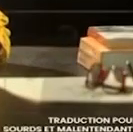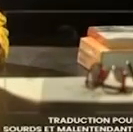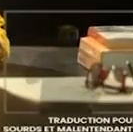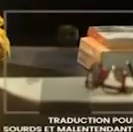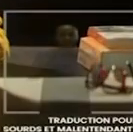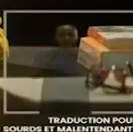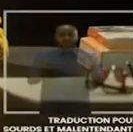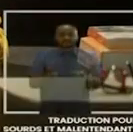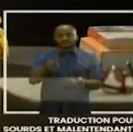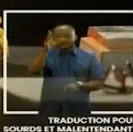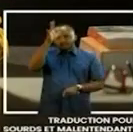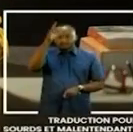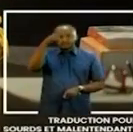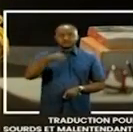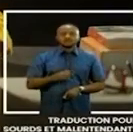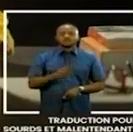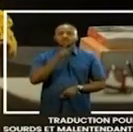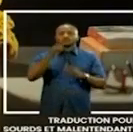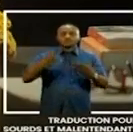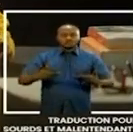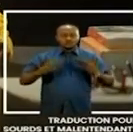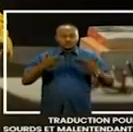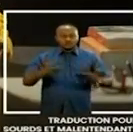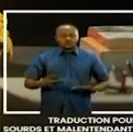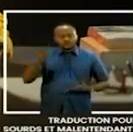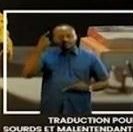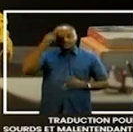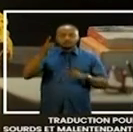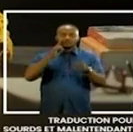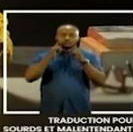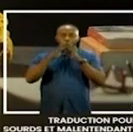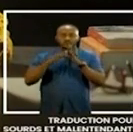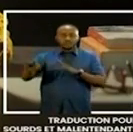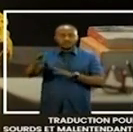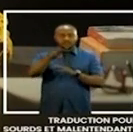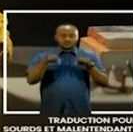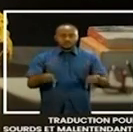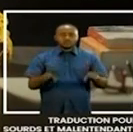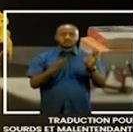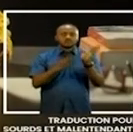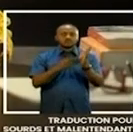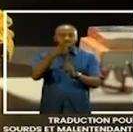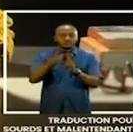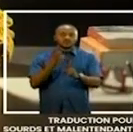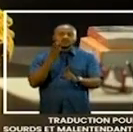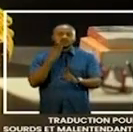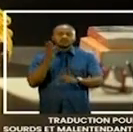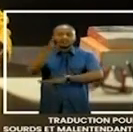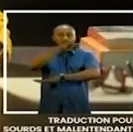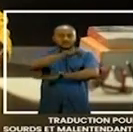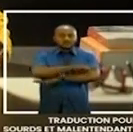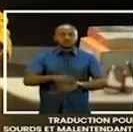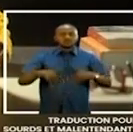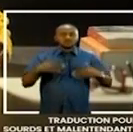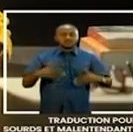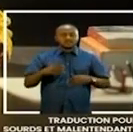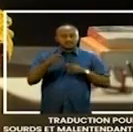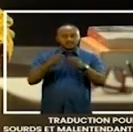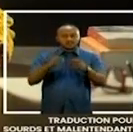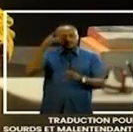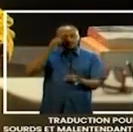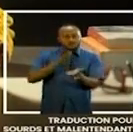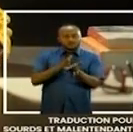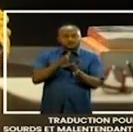Mesdames et messieurs, je suis heureuse de m'adresser à vous ce 8 mars, jour de célébration de la lutte pour les droits des